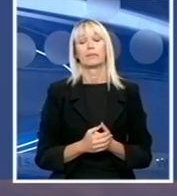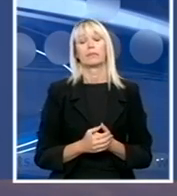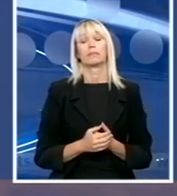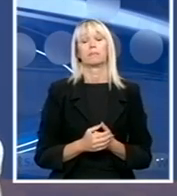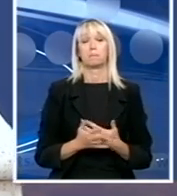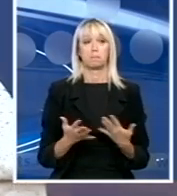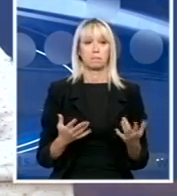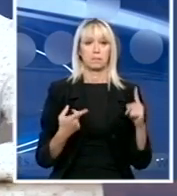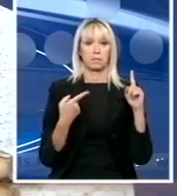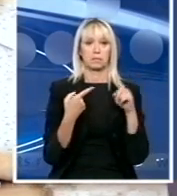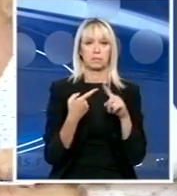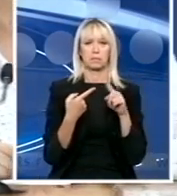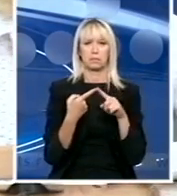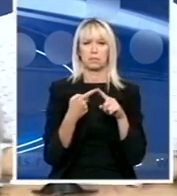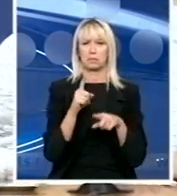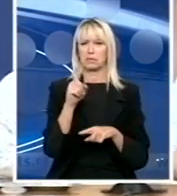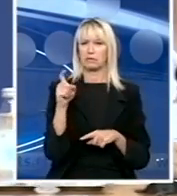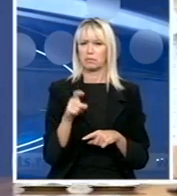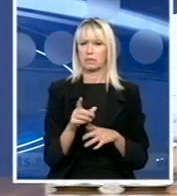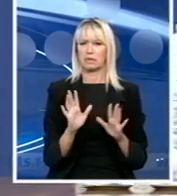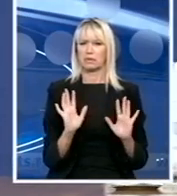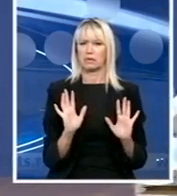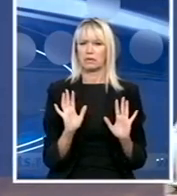sad prvo pitanje mi samo kažete.